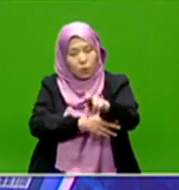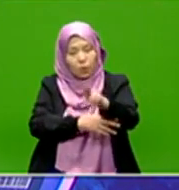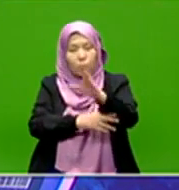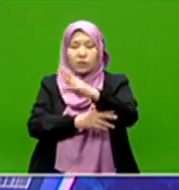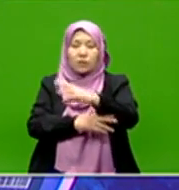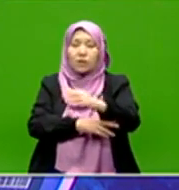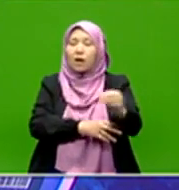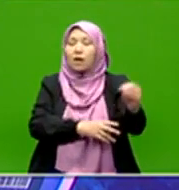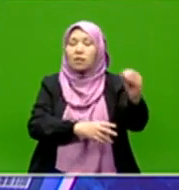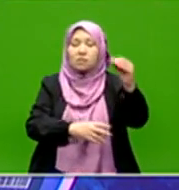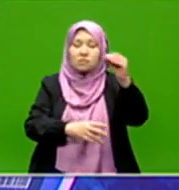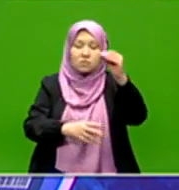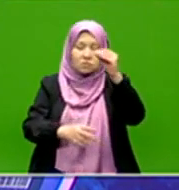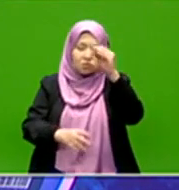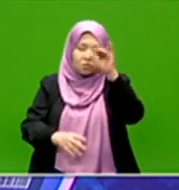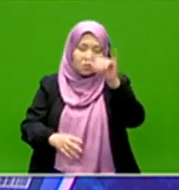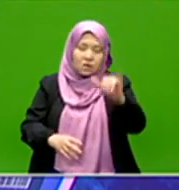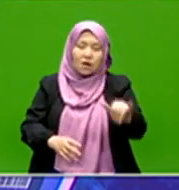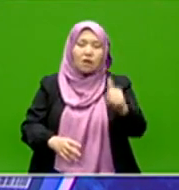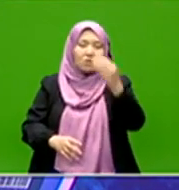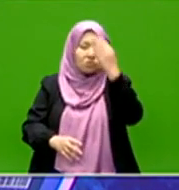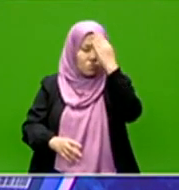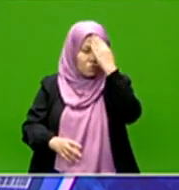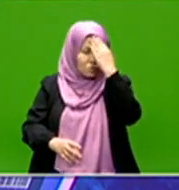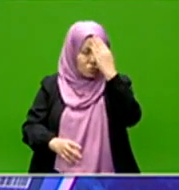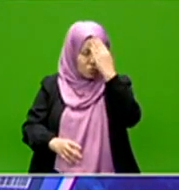taifina wal